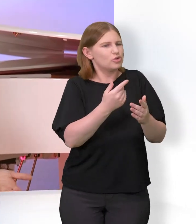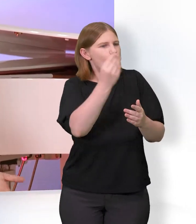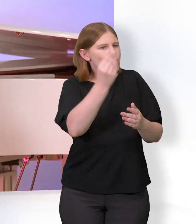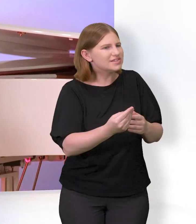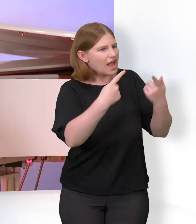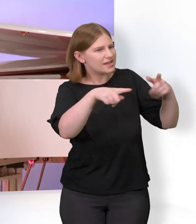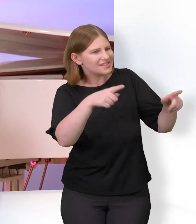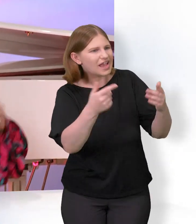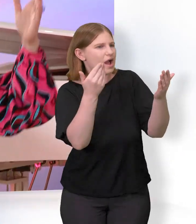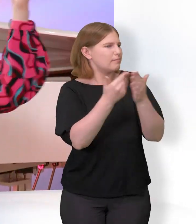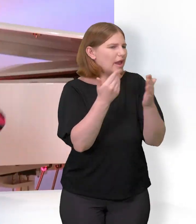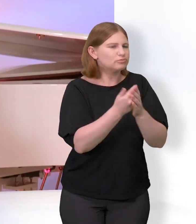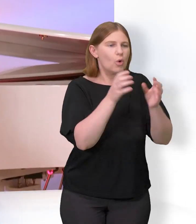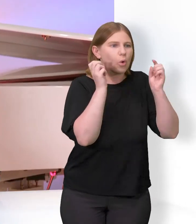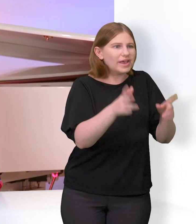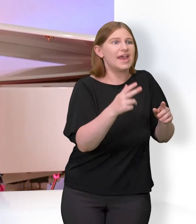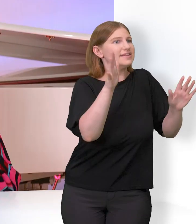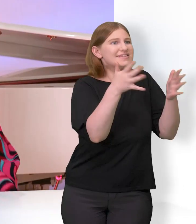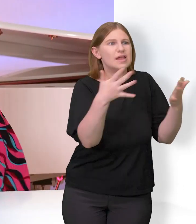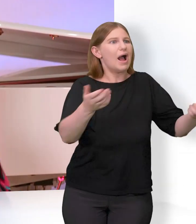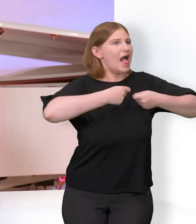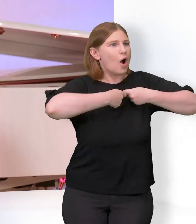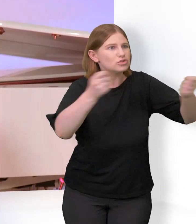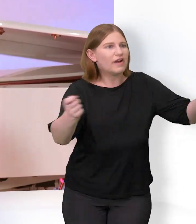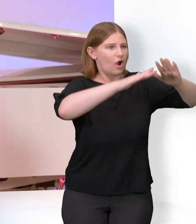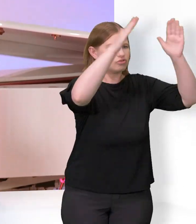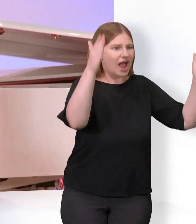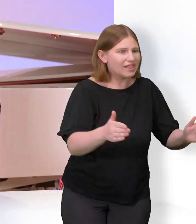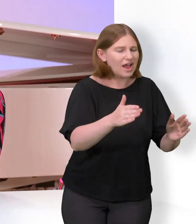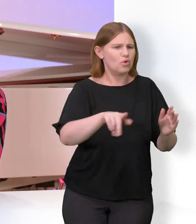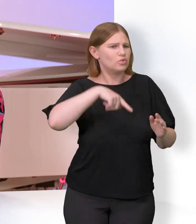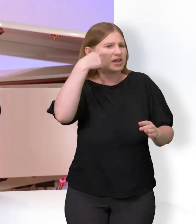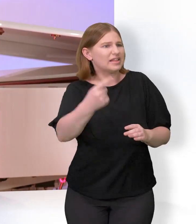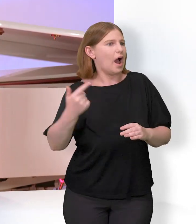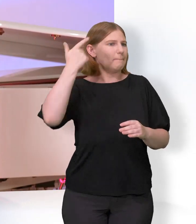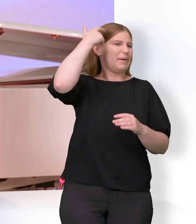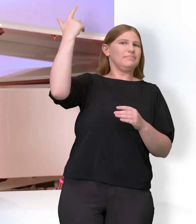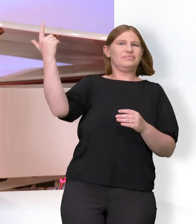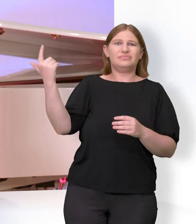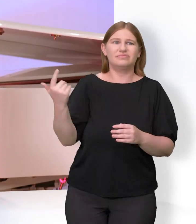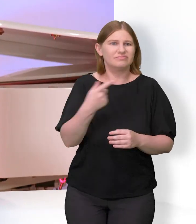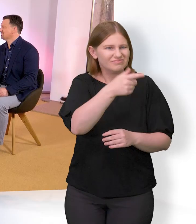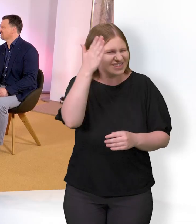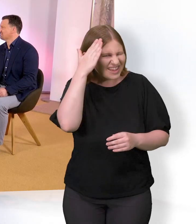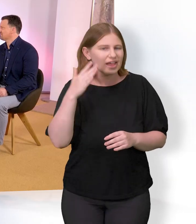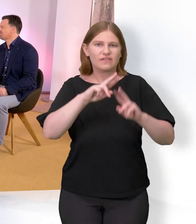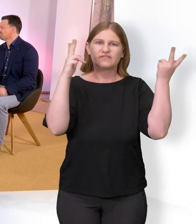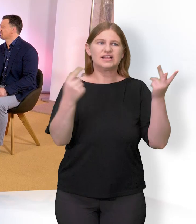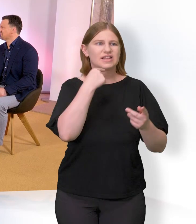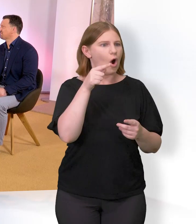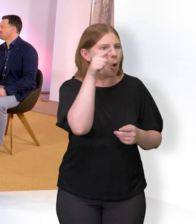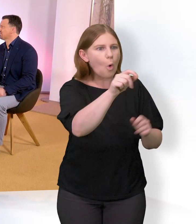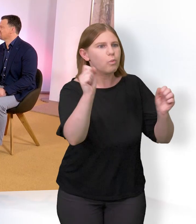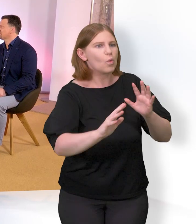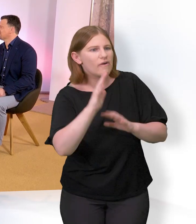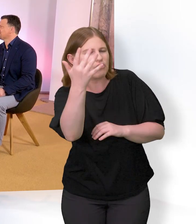Dann ist das ja, also dann sagt die ganze Welt, wow, so erfolgreich. Und dann schauen wir uns die Dokumentarfilme danach an, wie sie ganz jung gestorben sind